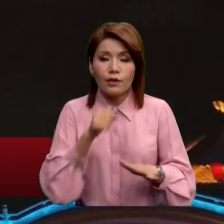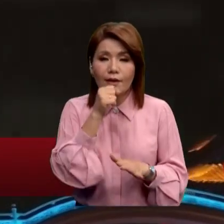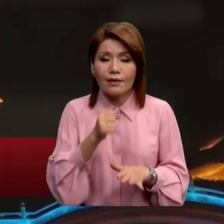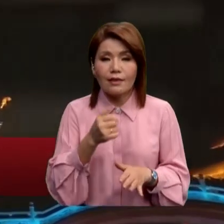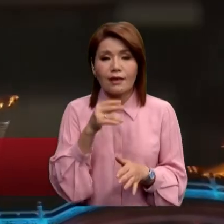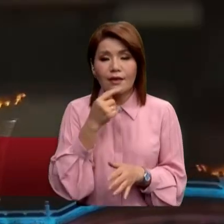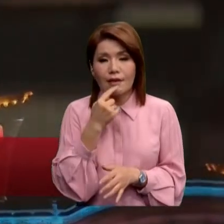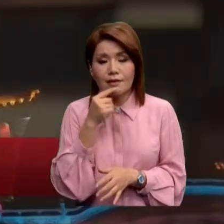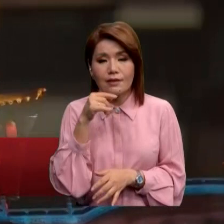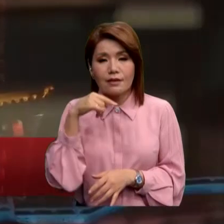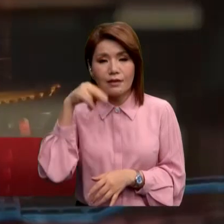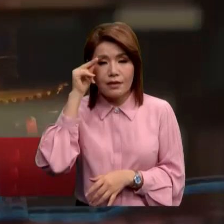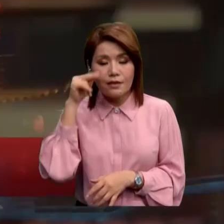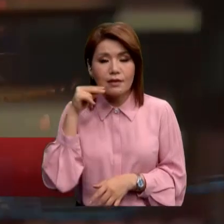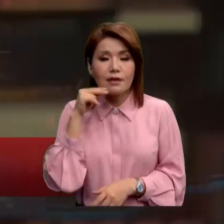китайском языке.